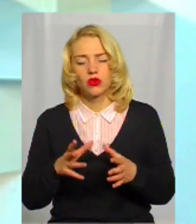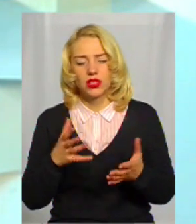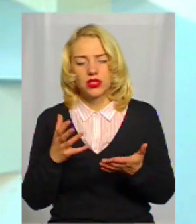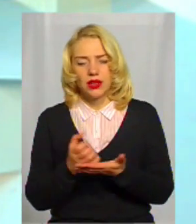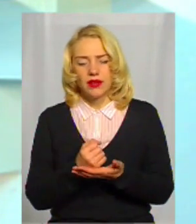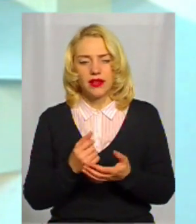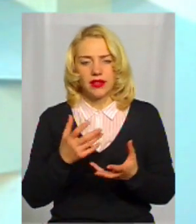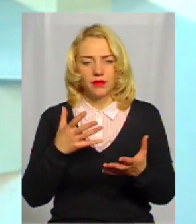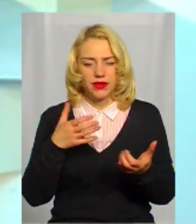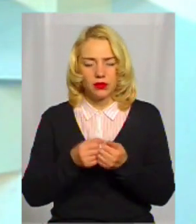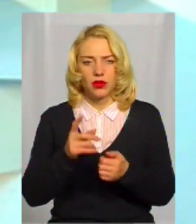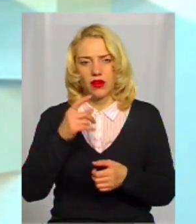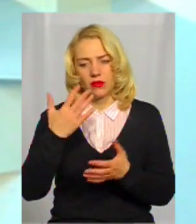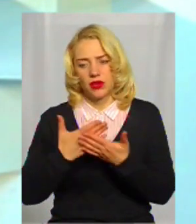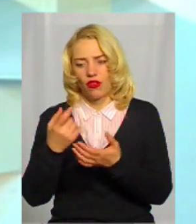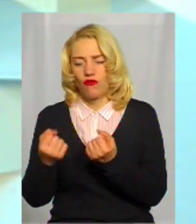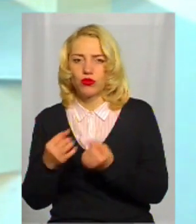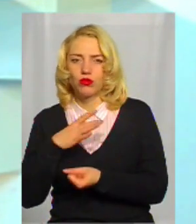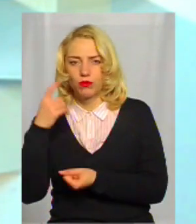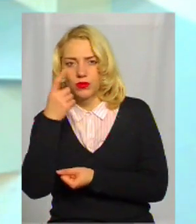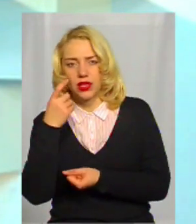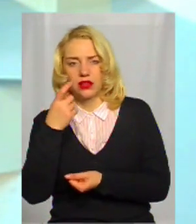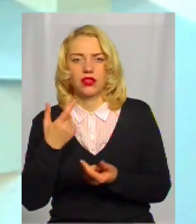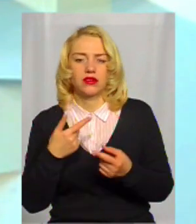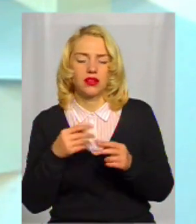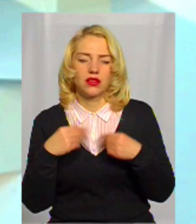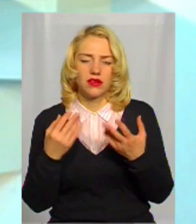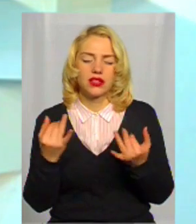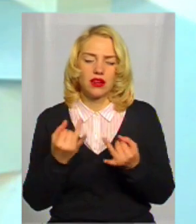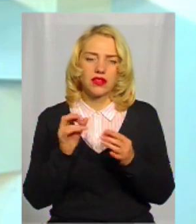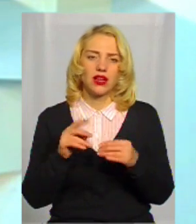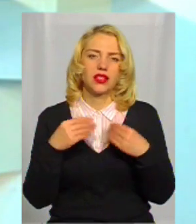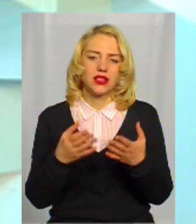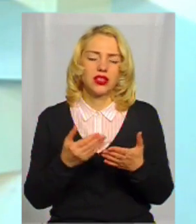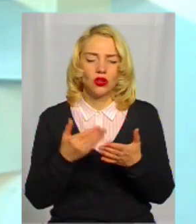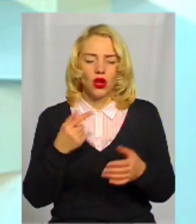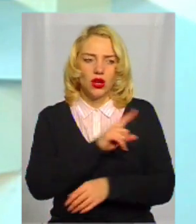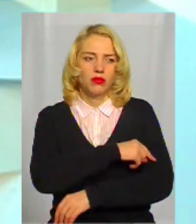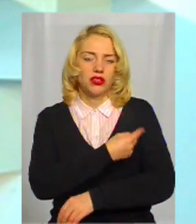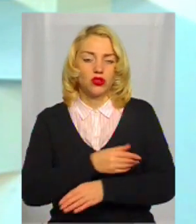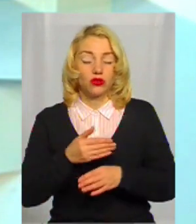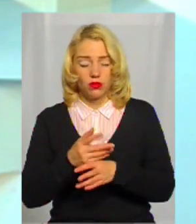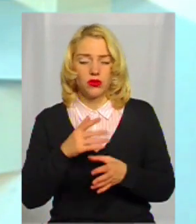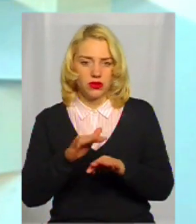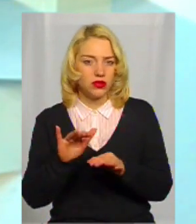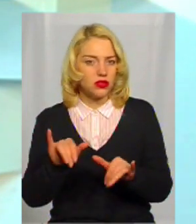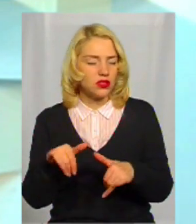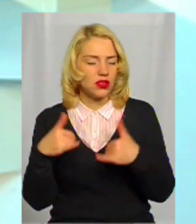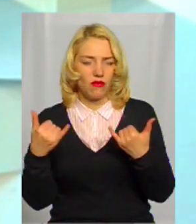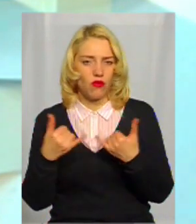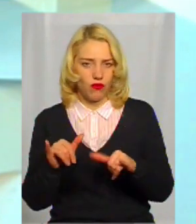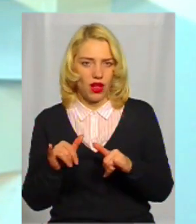знаходився в стані алкогольного сп'яніння. Всі цікавилися, як надавати домедичну допомогу, то діти дуже здивували. А взагалі багато